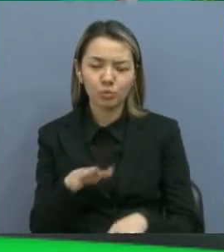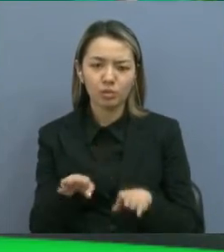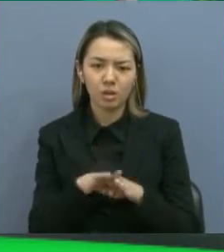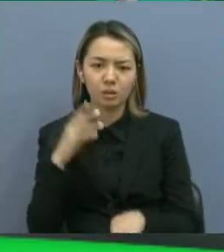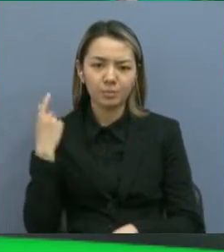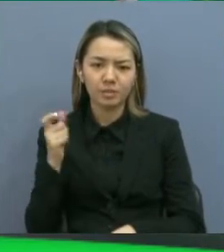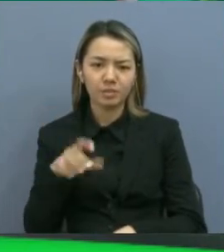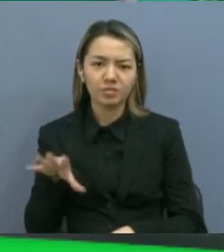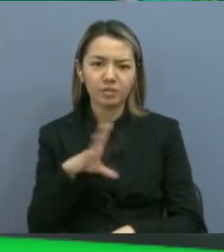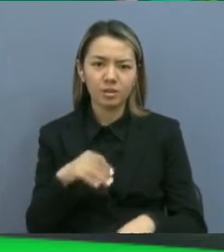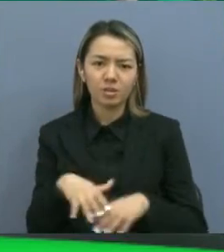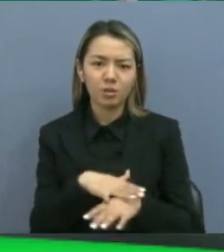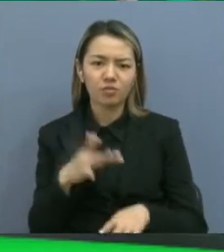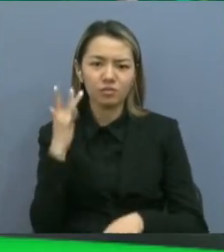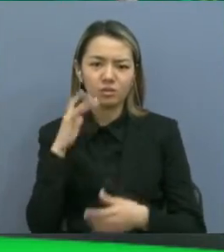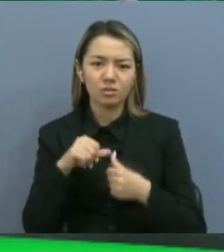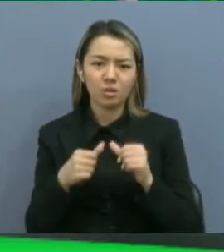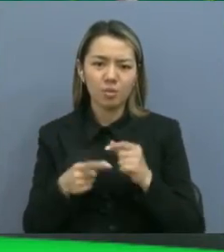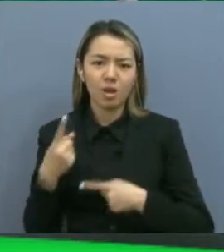мемлекет басшысы ел